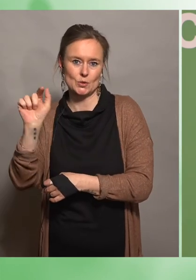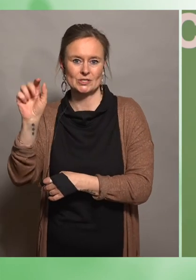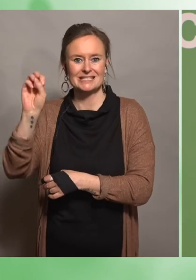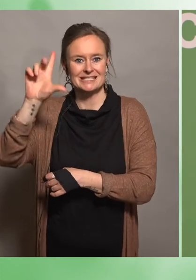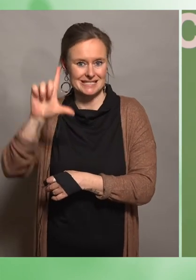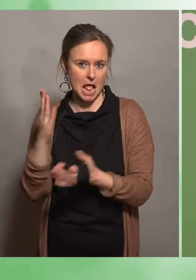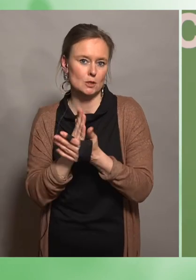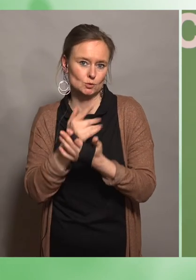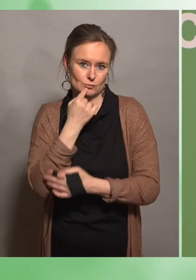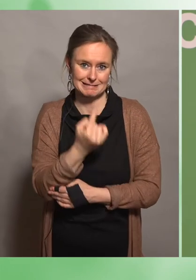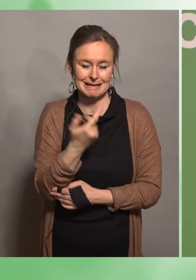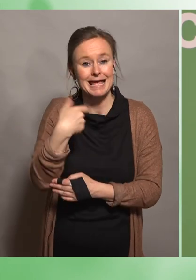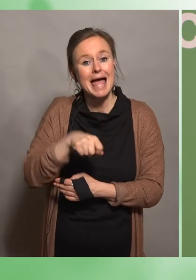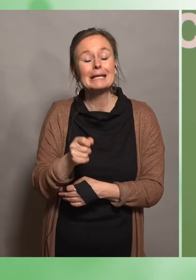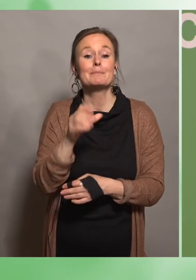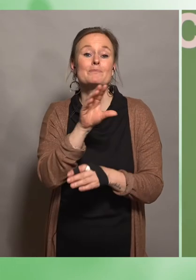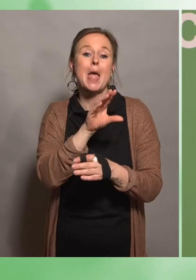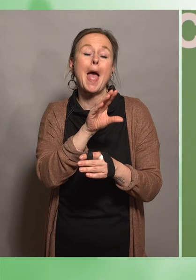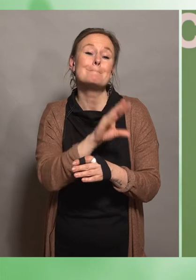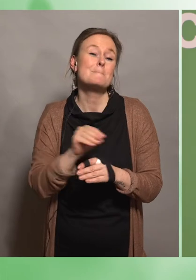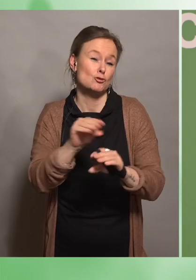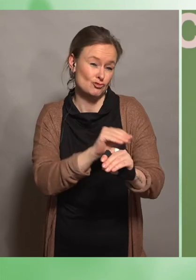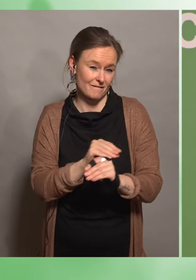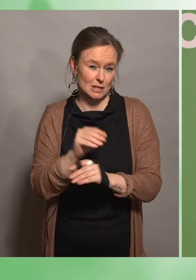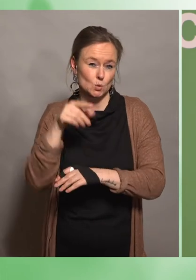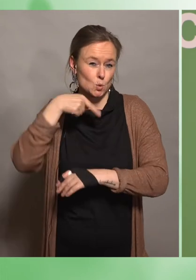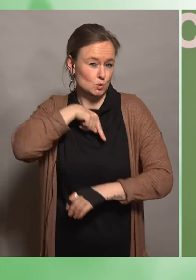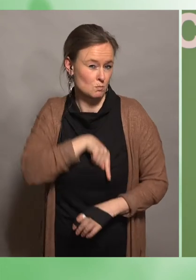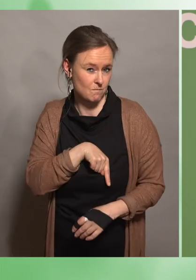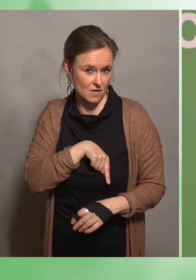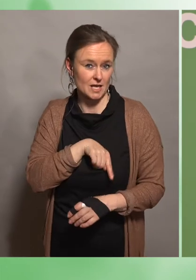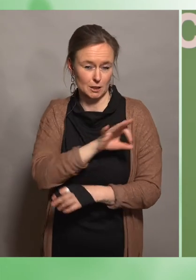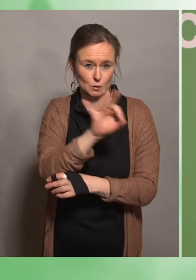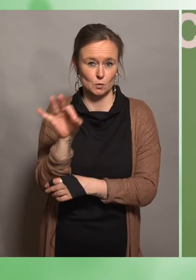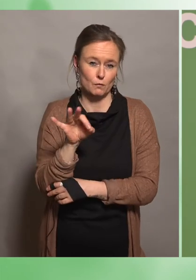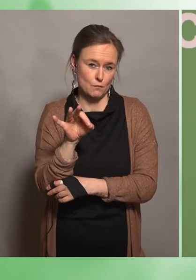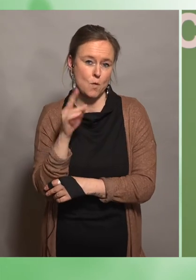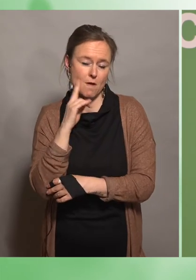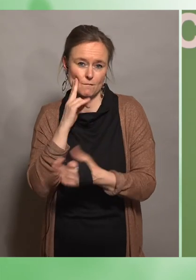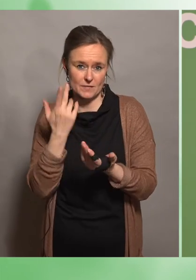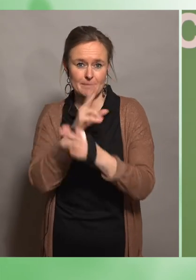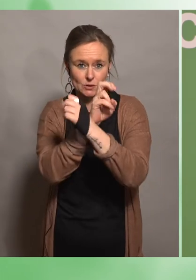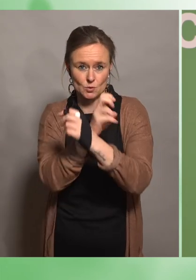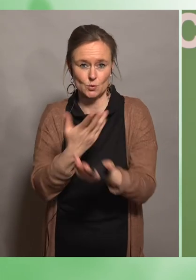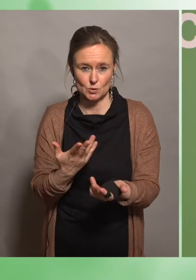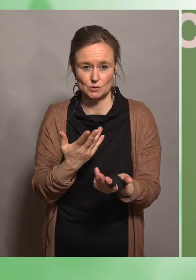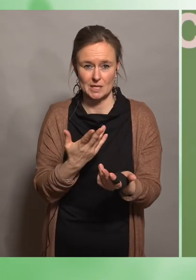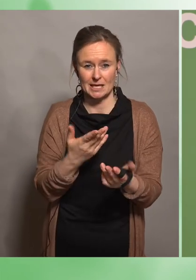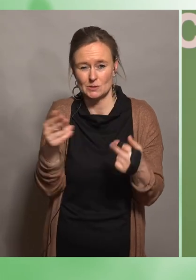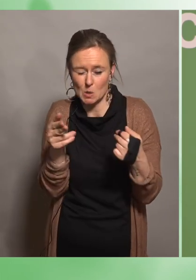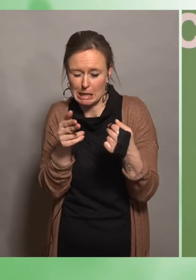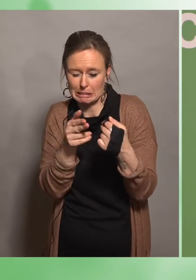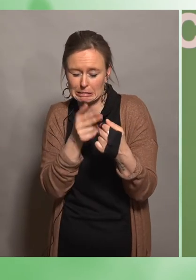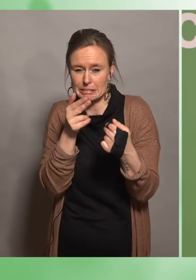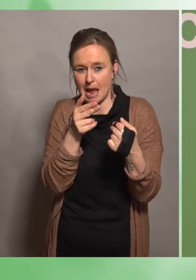Beschäftigungspflicht für Unternehmen. Sind in Österreich, wenn ich es richtig weiß, so knapp 10% der Unternehmen in ganz Österreich unterliegen dieser Pflicht,